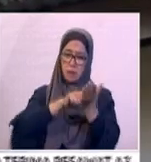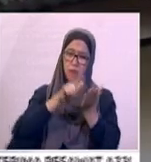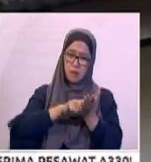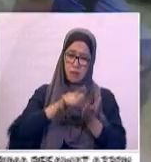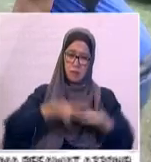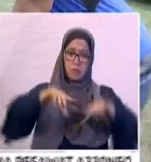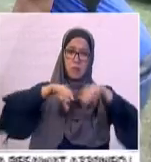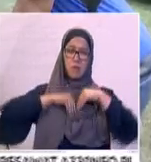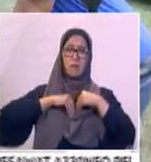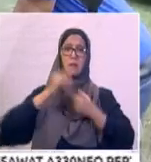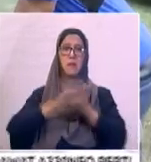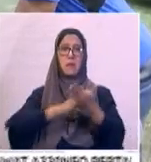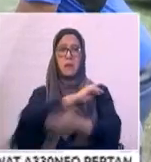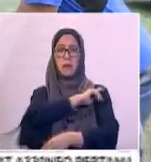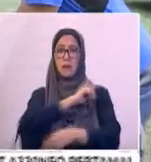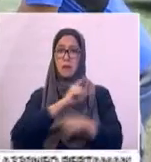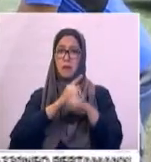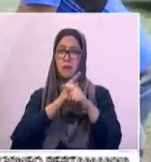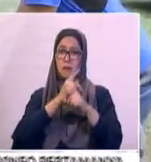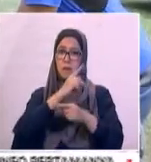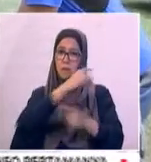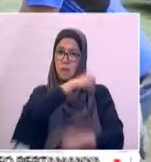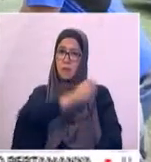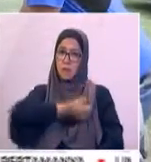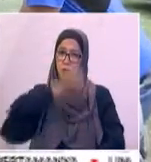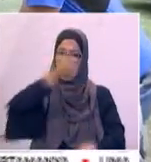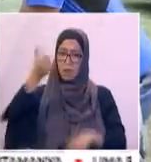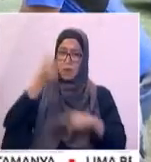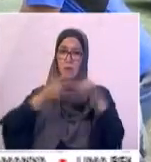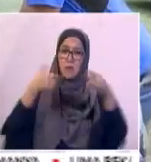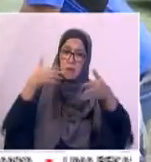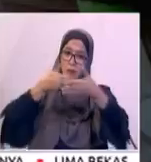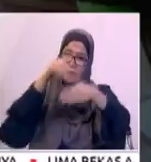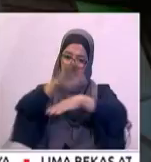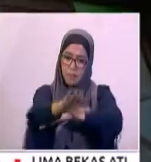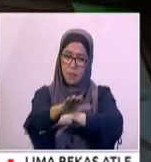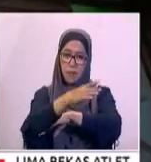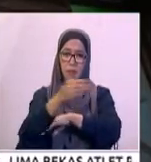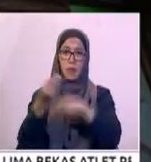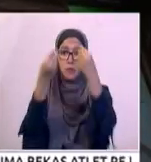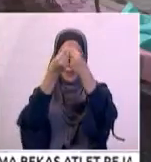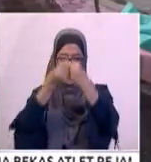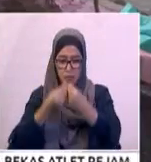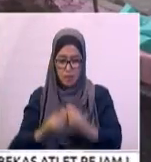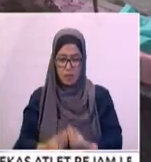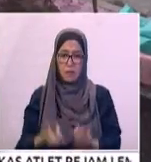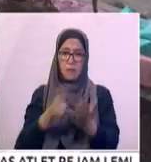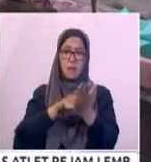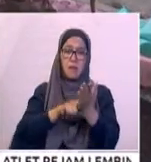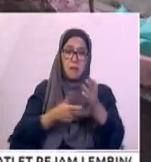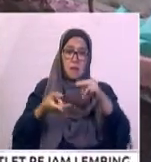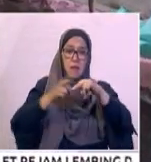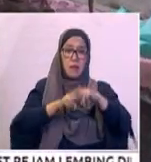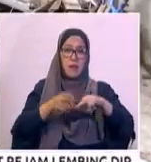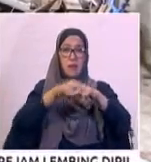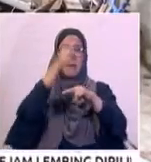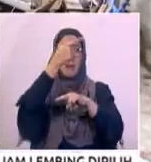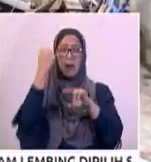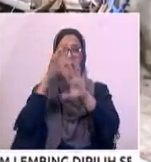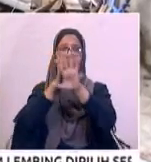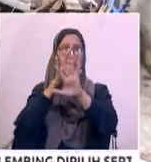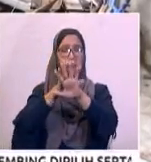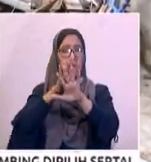pihak berkuasa sehingga petang tadi dan jumlah laporan dijangka terus meningkat kerana masih ramai penduduk masih belum membuat